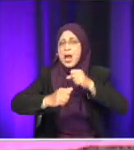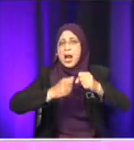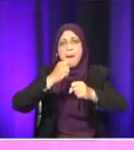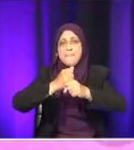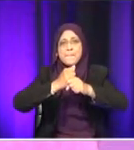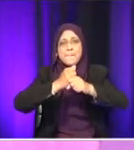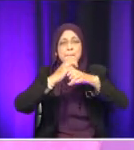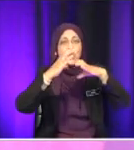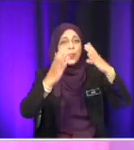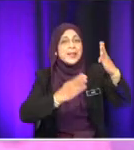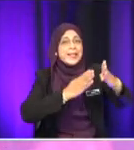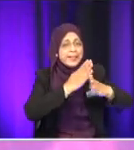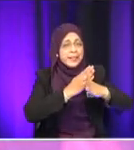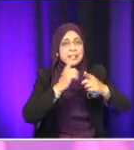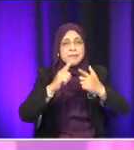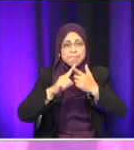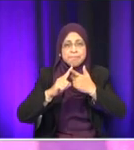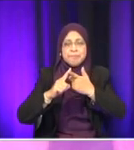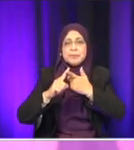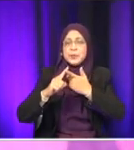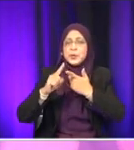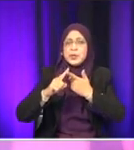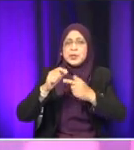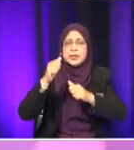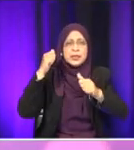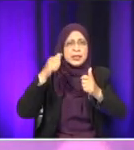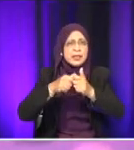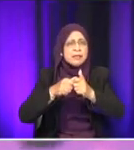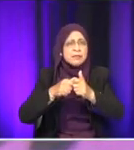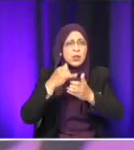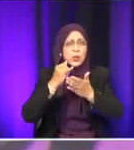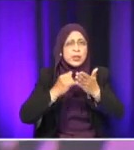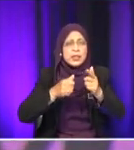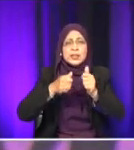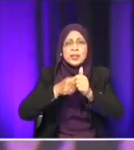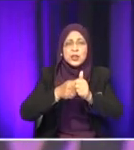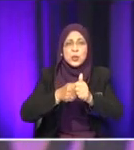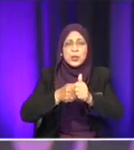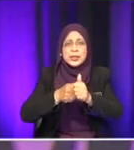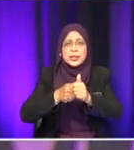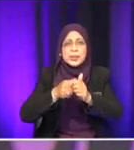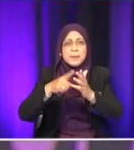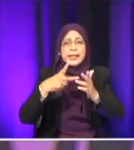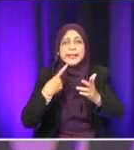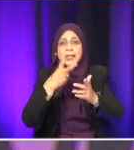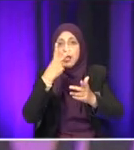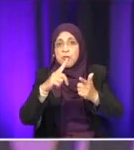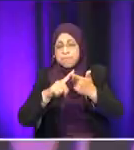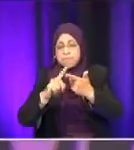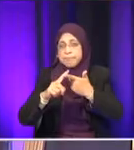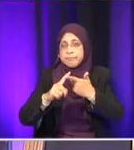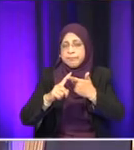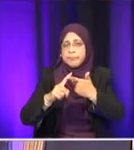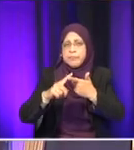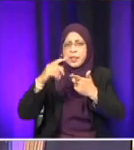realizam yang mudahnya adalah lukisan yang mengikut ee apa yang kita lihat Oke